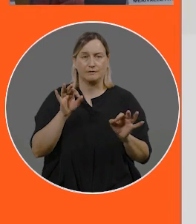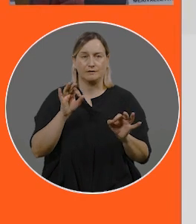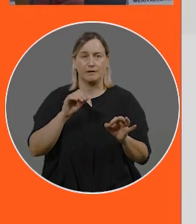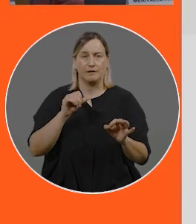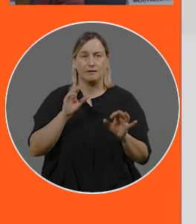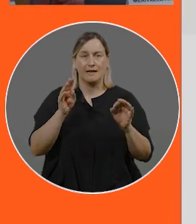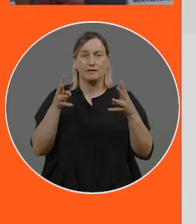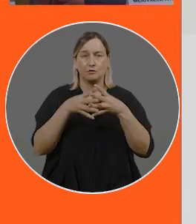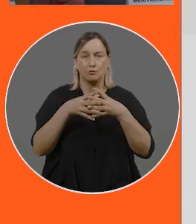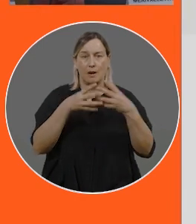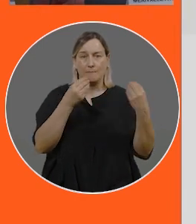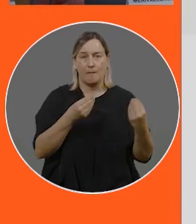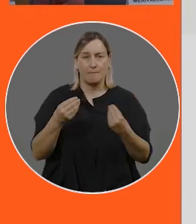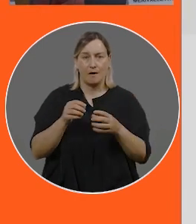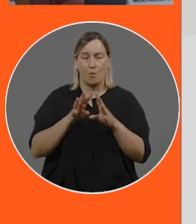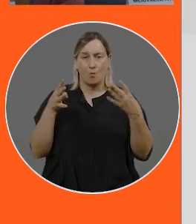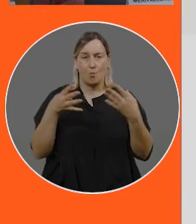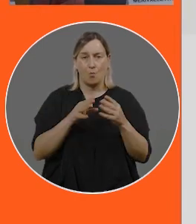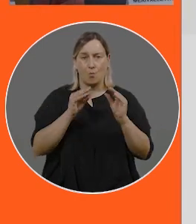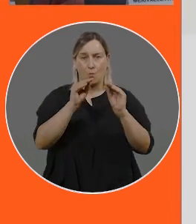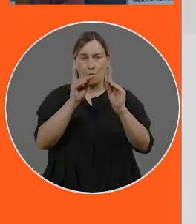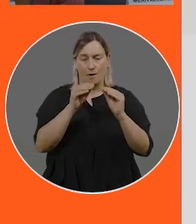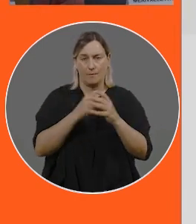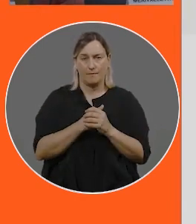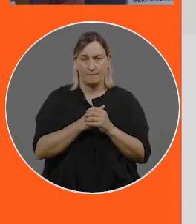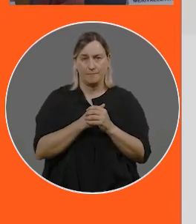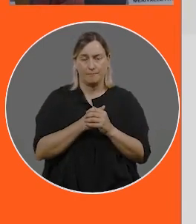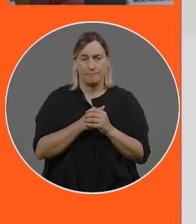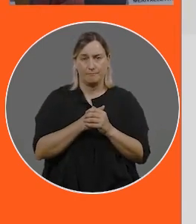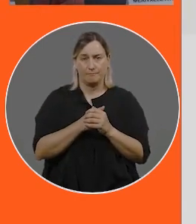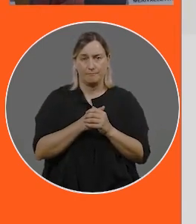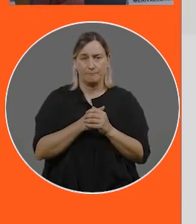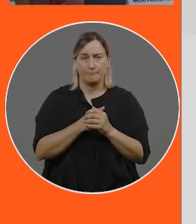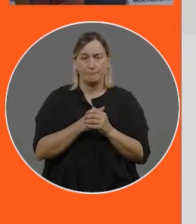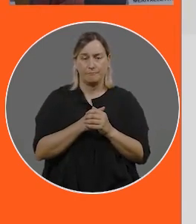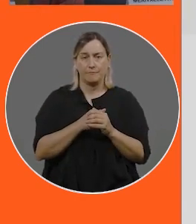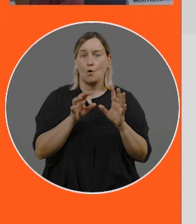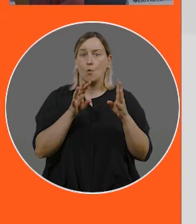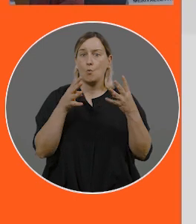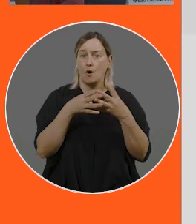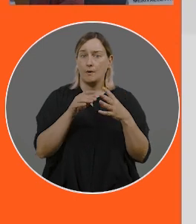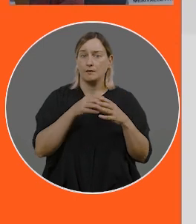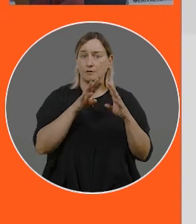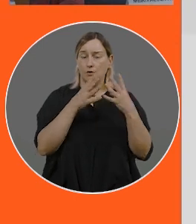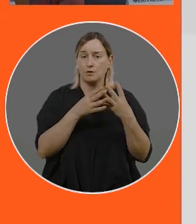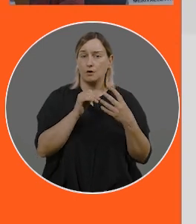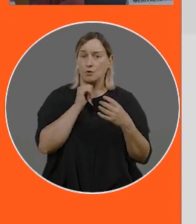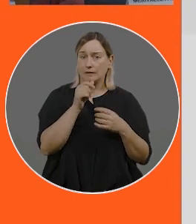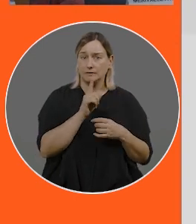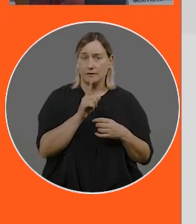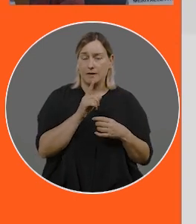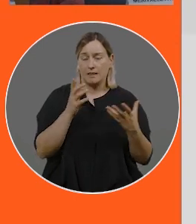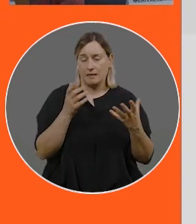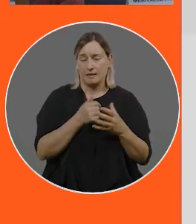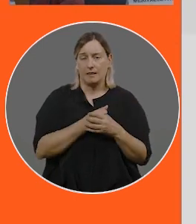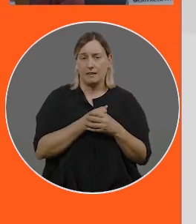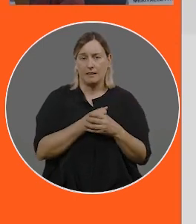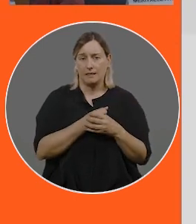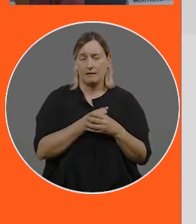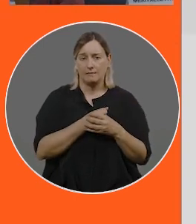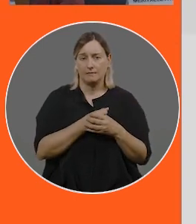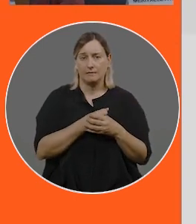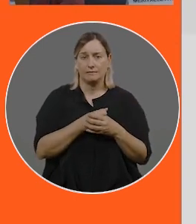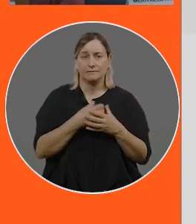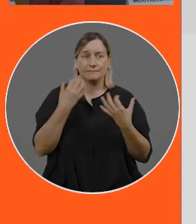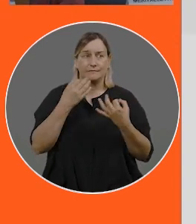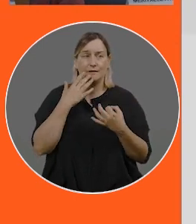que té la pàgina web de l'escola. La pàgina web de l'escola no està massa malament. És que simplement, és que